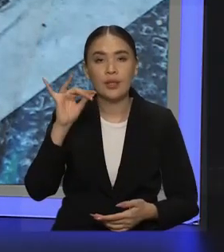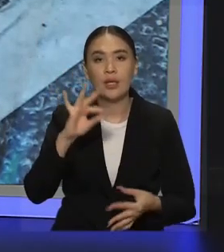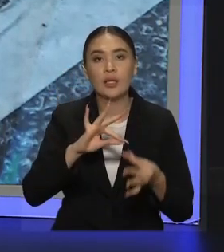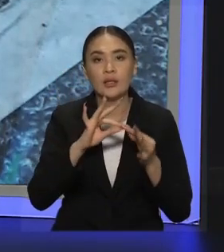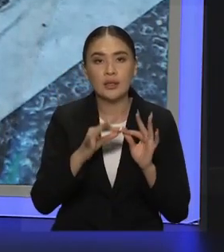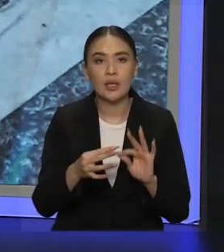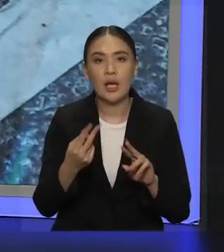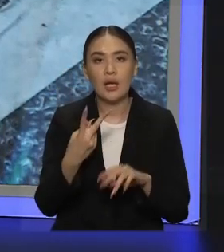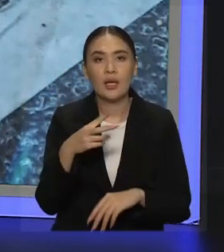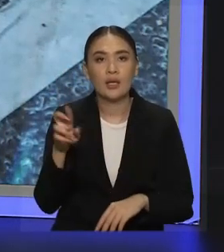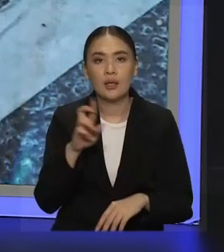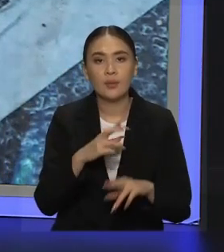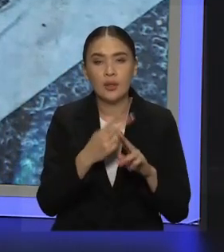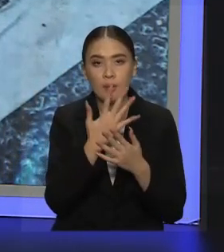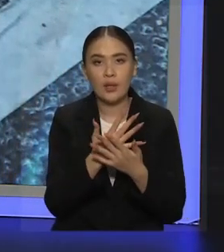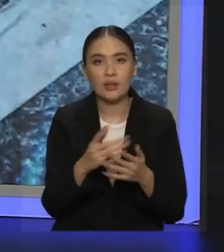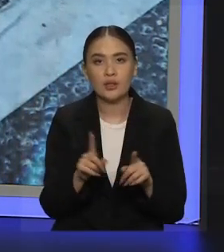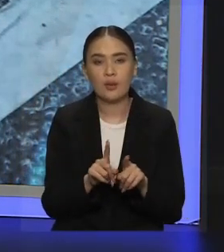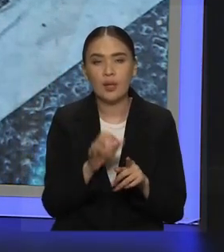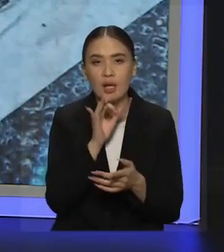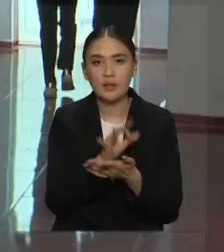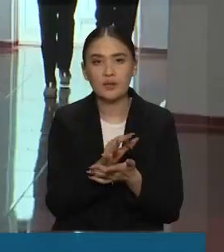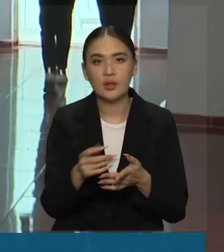егіз болуы керек дейді үйірменің жетекшісі.